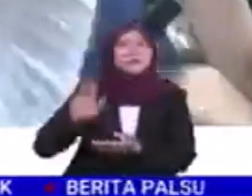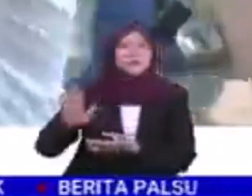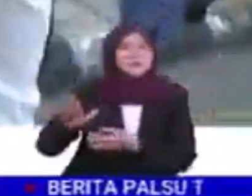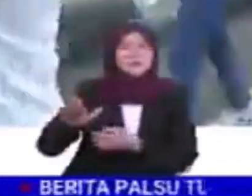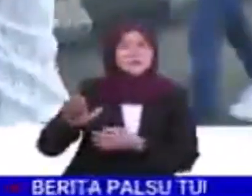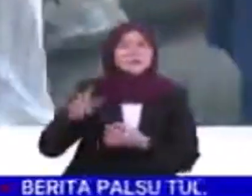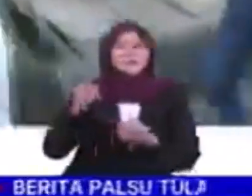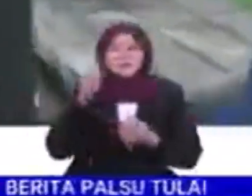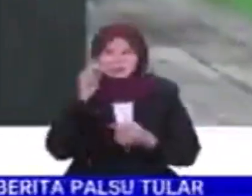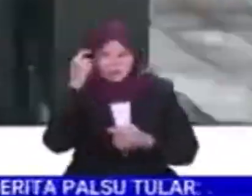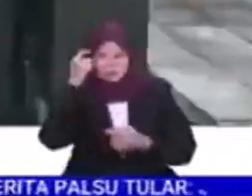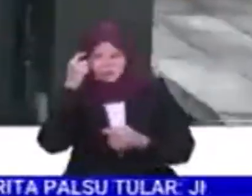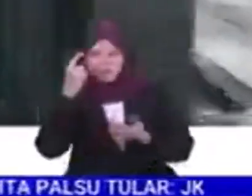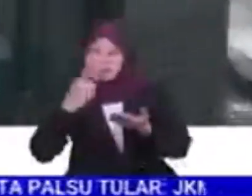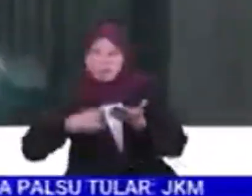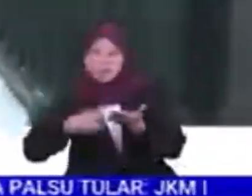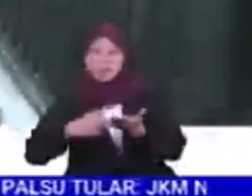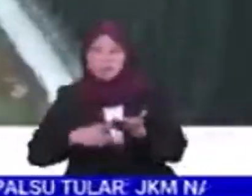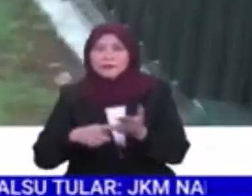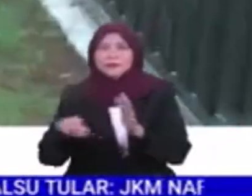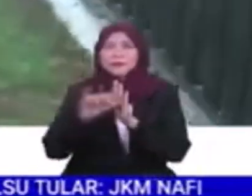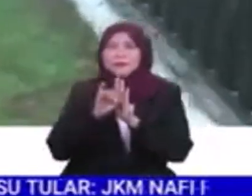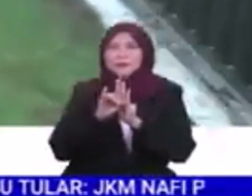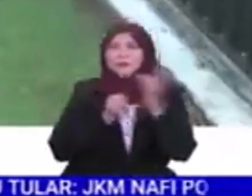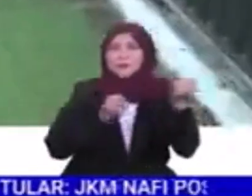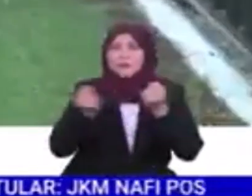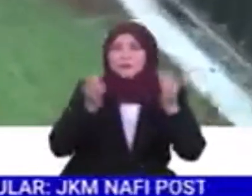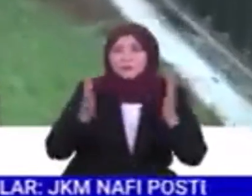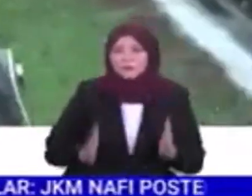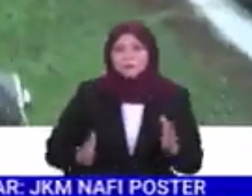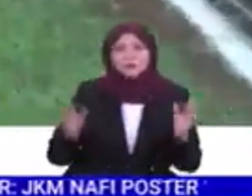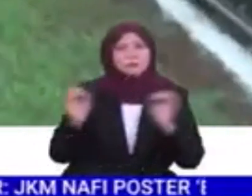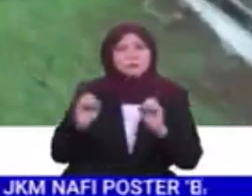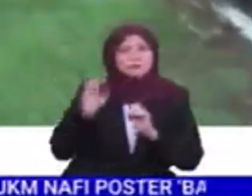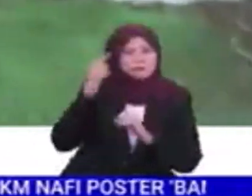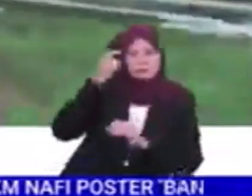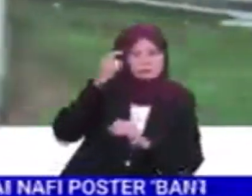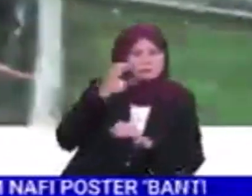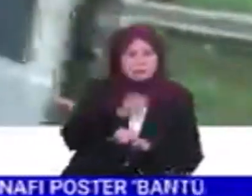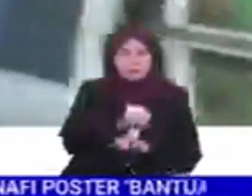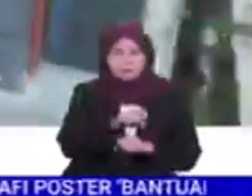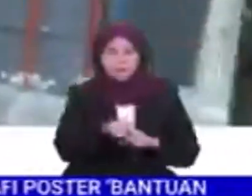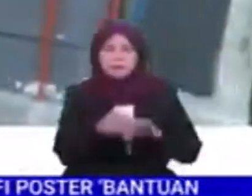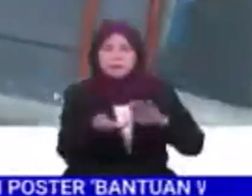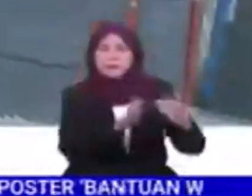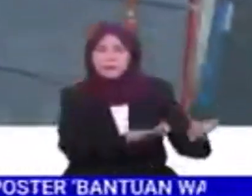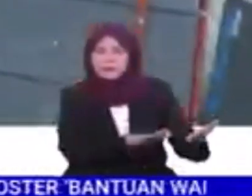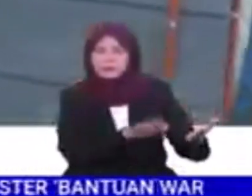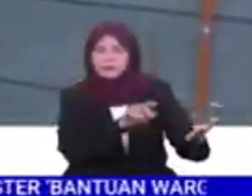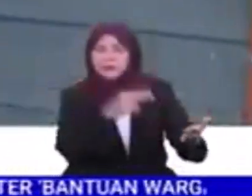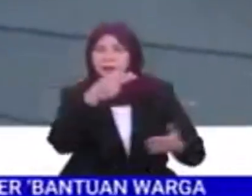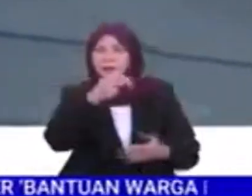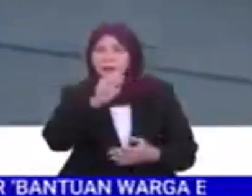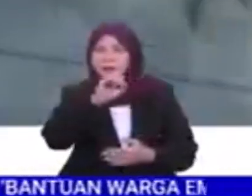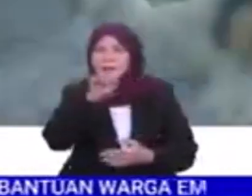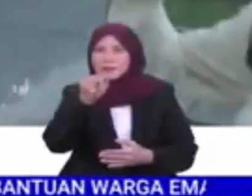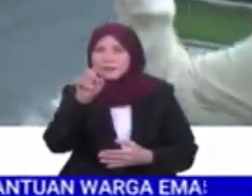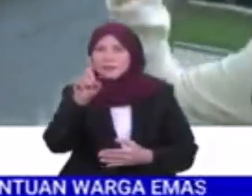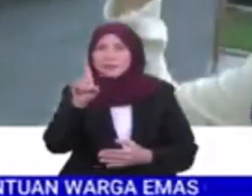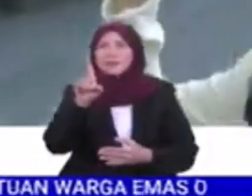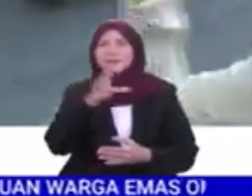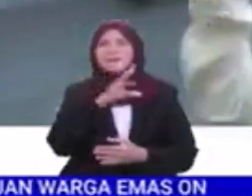apabila menyeimbangkan isu berkaitan identity pemandu Dan Tiada pengecaman ke atas di mati Haidar kafein Dalam